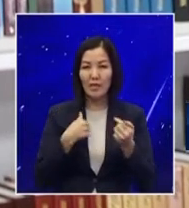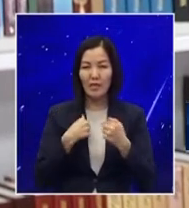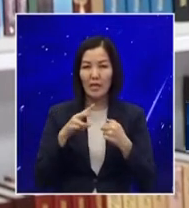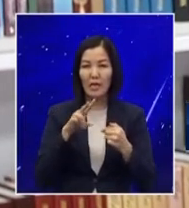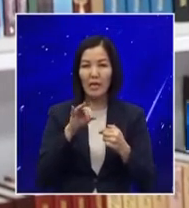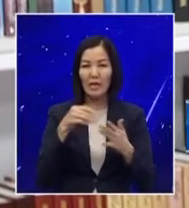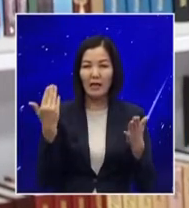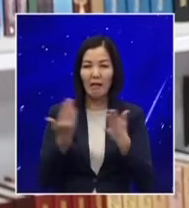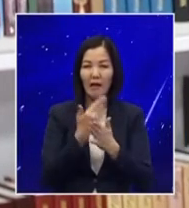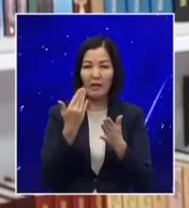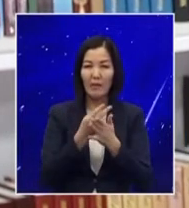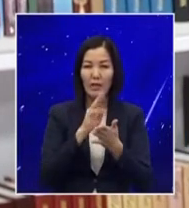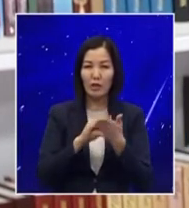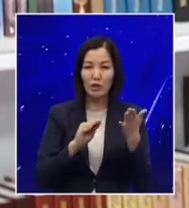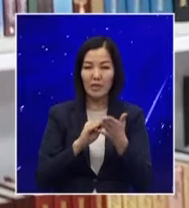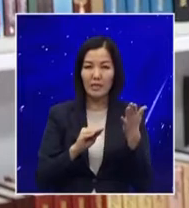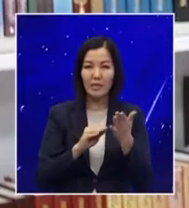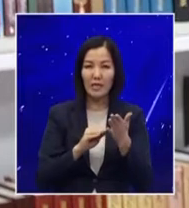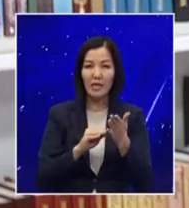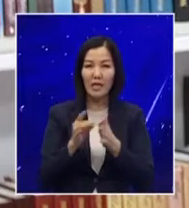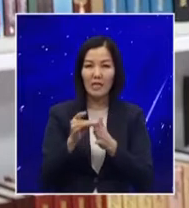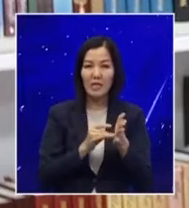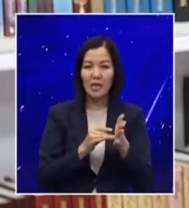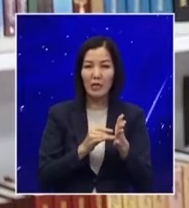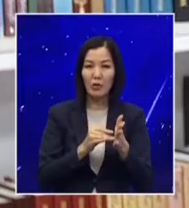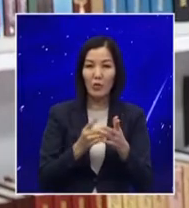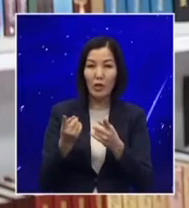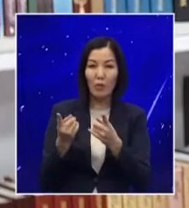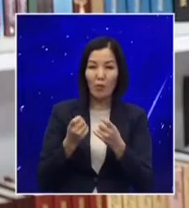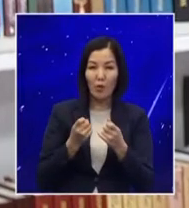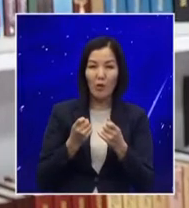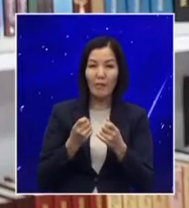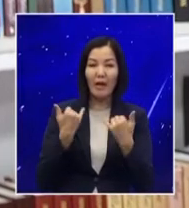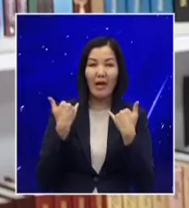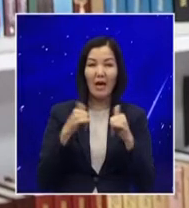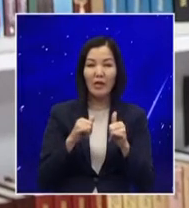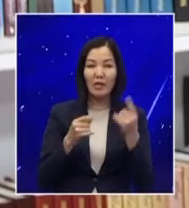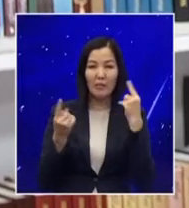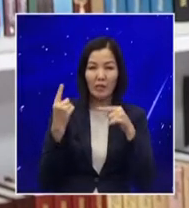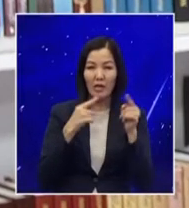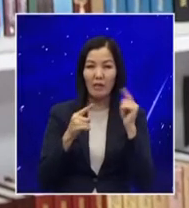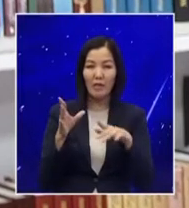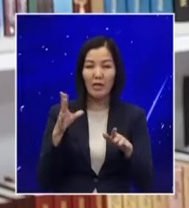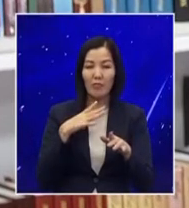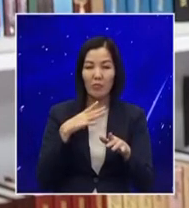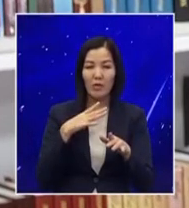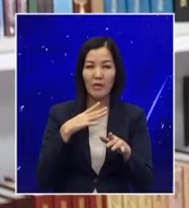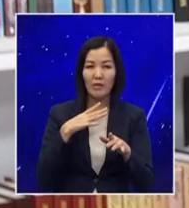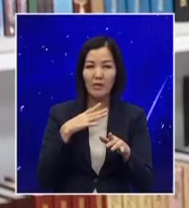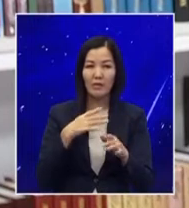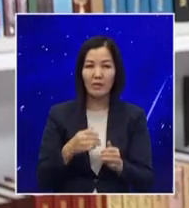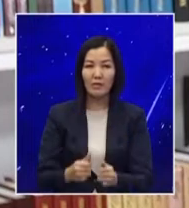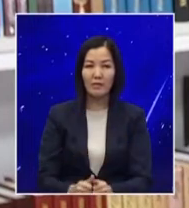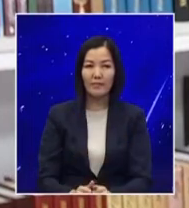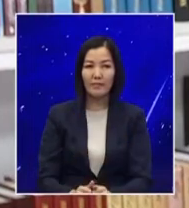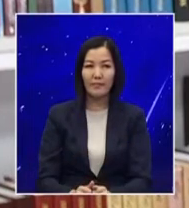басталған әңгімелер жазды. Жазғандары көздің жауын, буынның әлін алатын, ғажайып туындылар екені ойлы оқырманға дәлелдеуді қажет